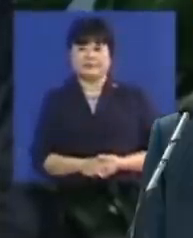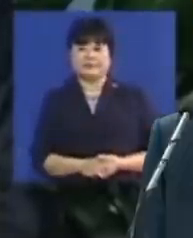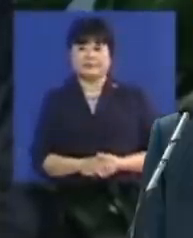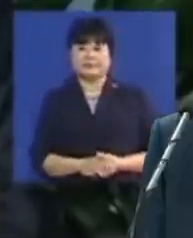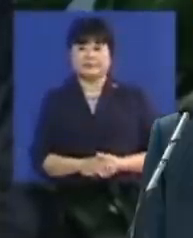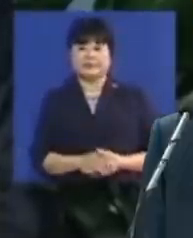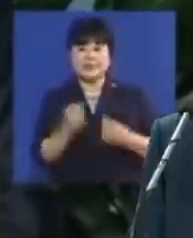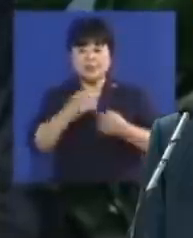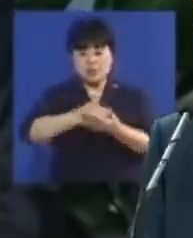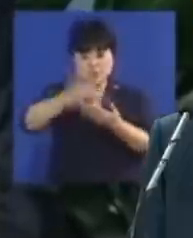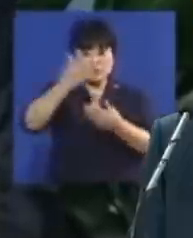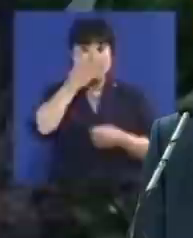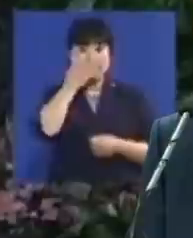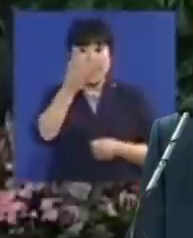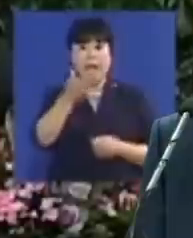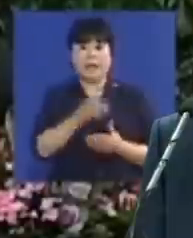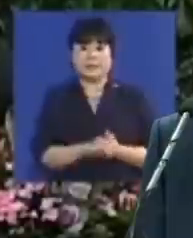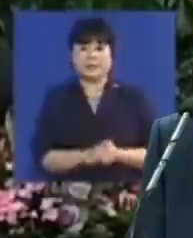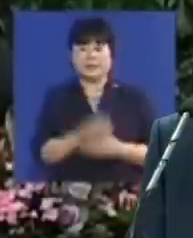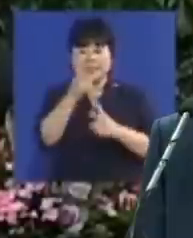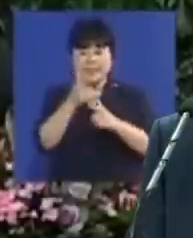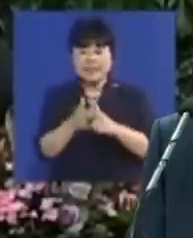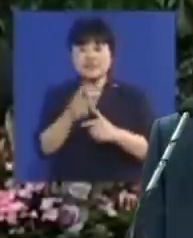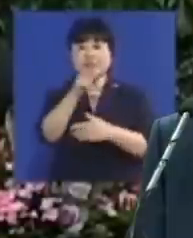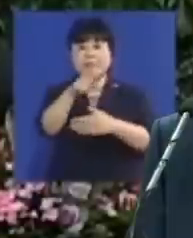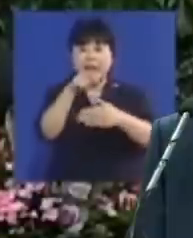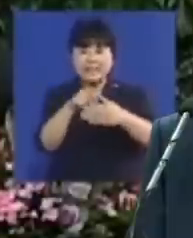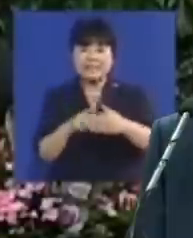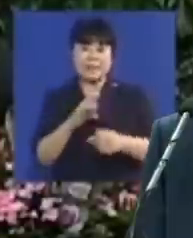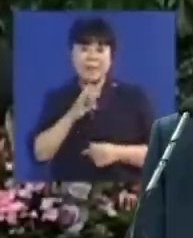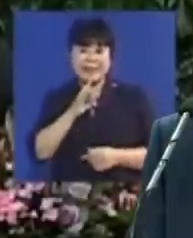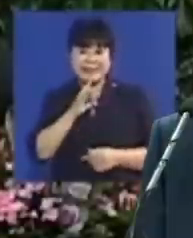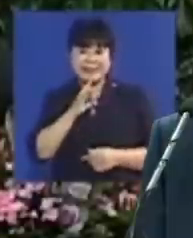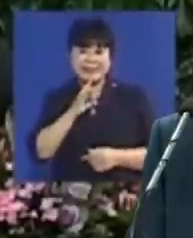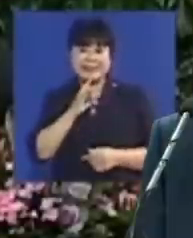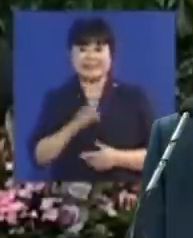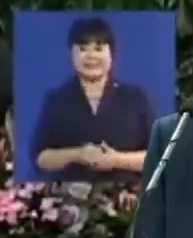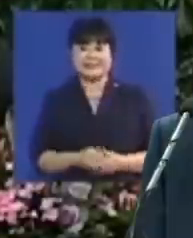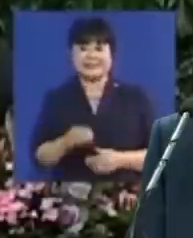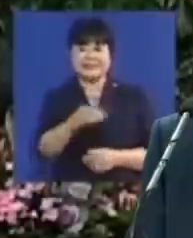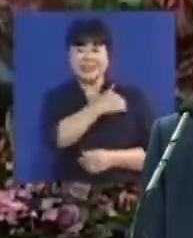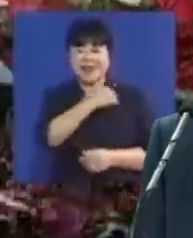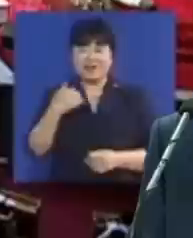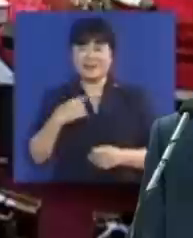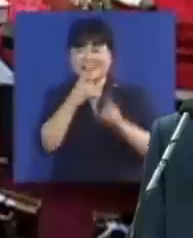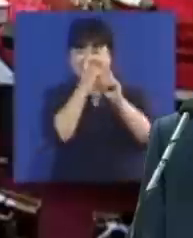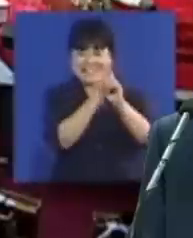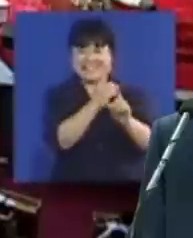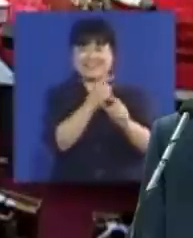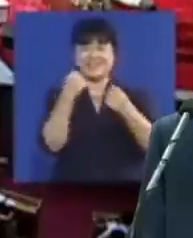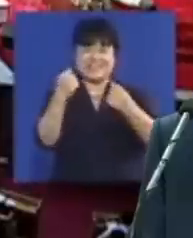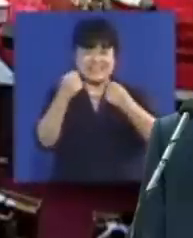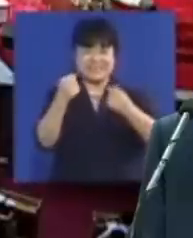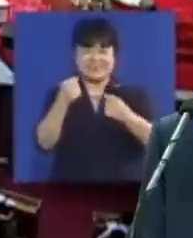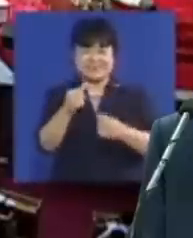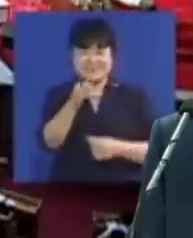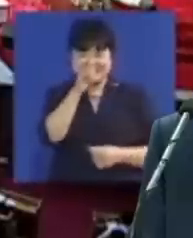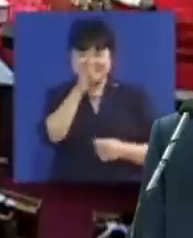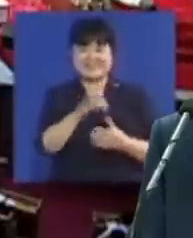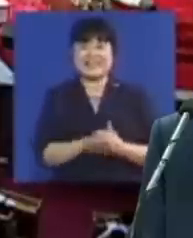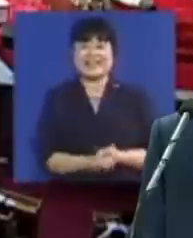세력을 멸하신 것입니다. 예수님 안에서만이 능력히 이길 수 있는 힘을 주신